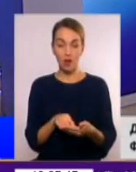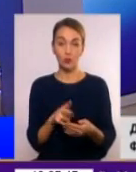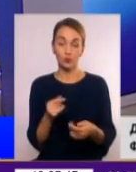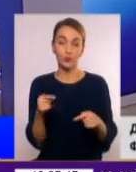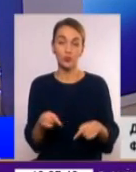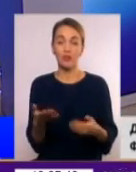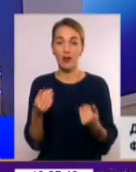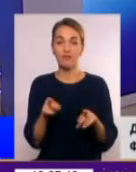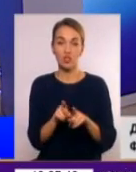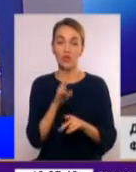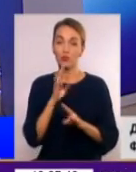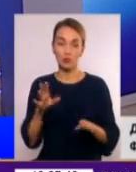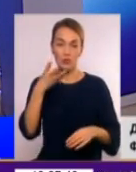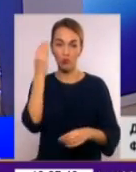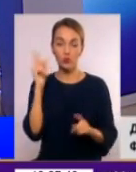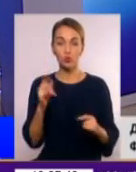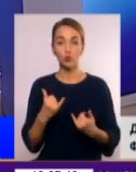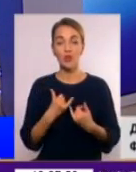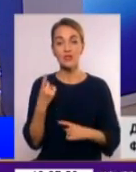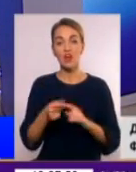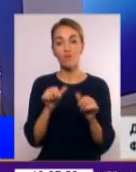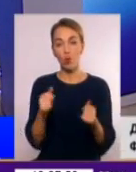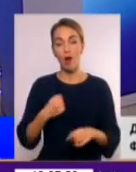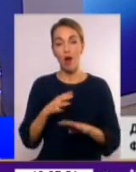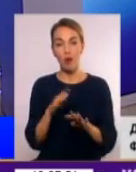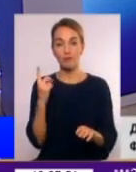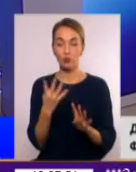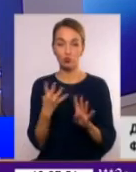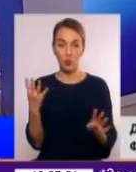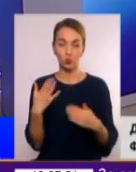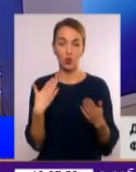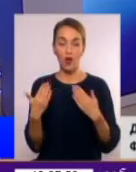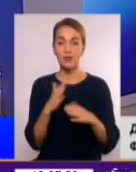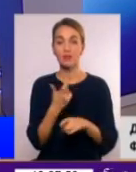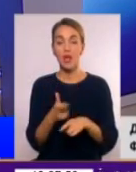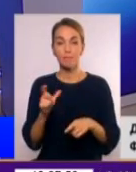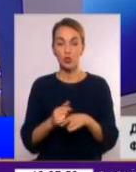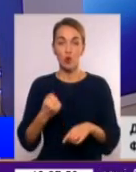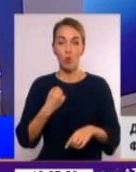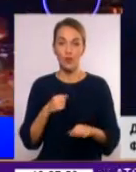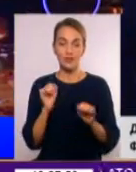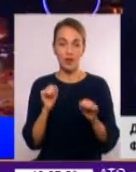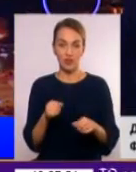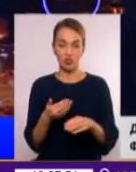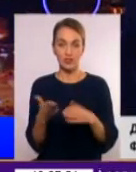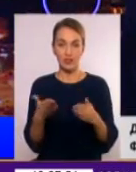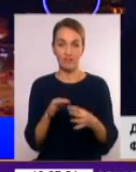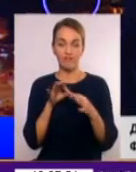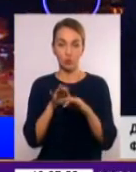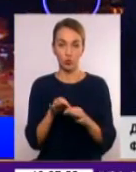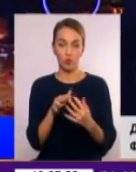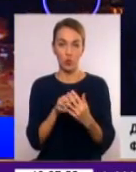тут давайте все ж таки не будемо забувати, що в нас реформа армії в першу чергу торкається ну, найбільш боєздатних частин, які ведуть безпосередньо бойові